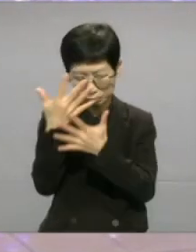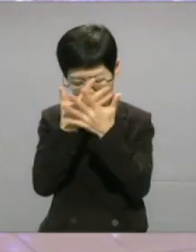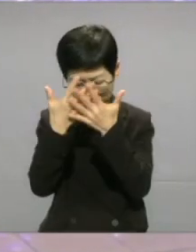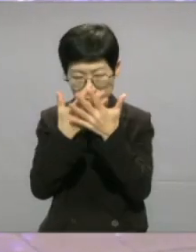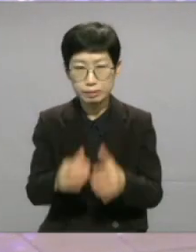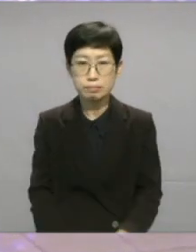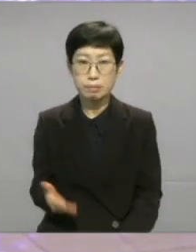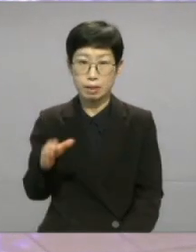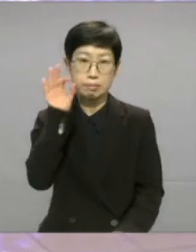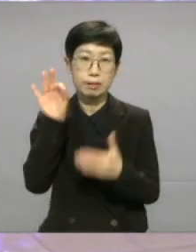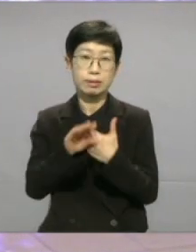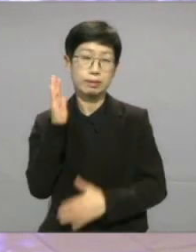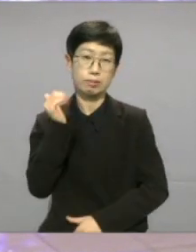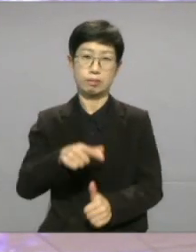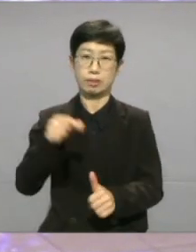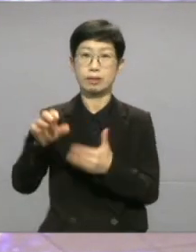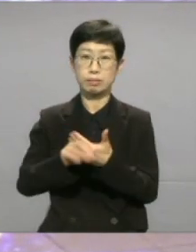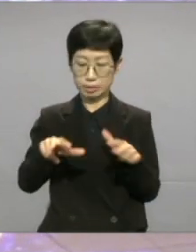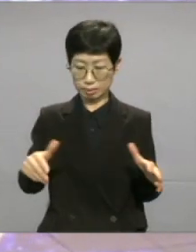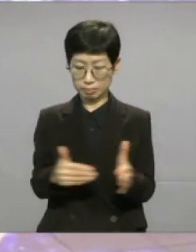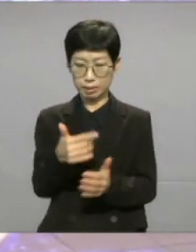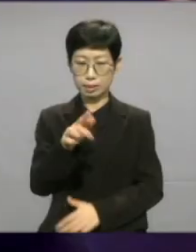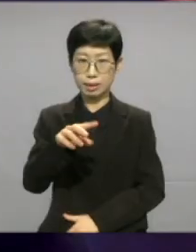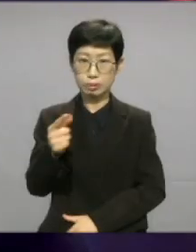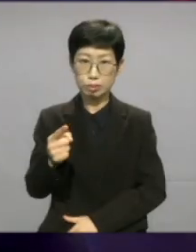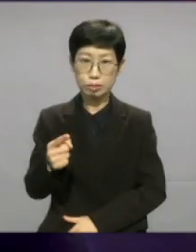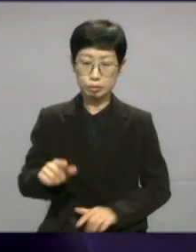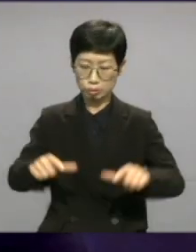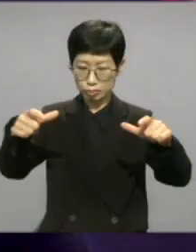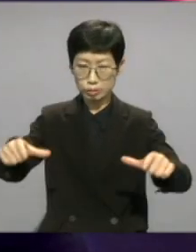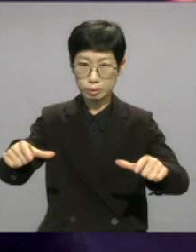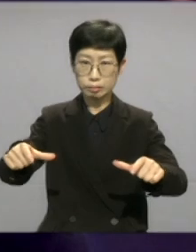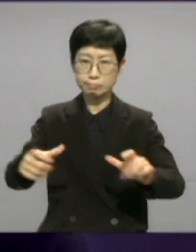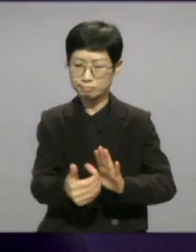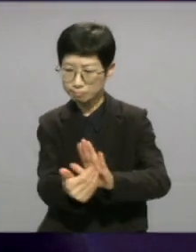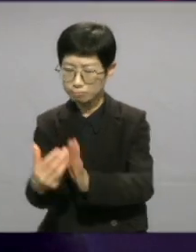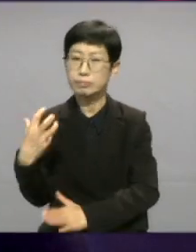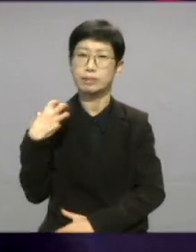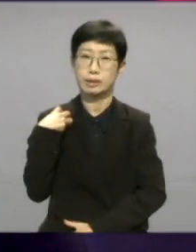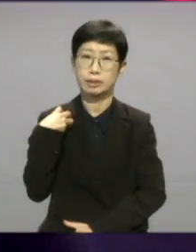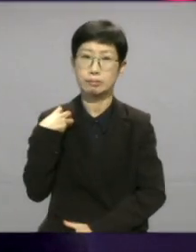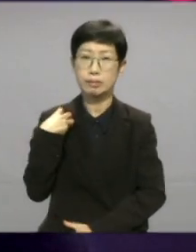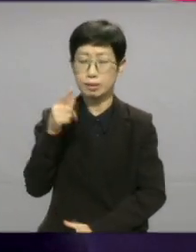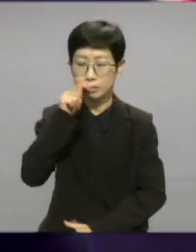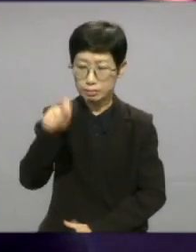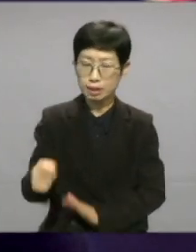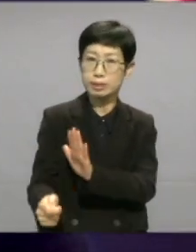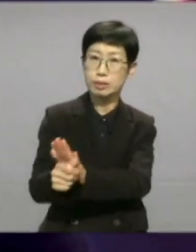만약 대통령에 당선된다면 지금까지 나토의 동부 방어선을 책임지며 우크라이나를 적극 지원해온